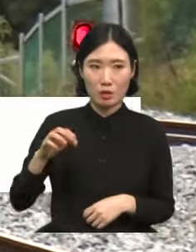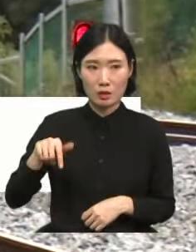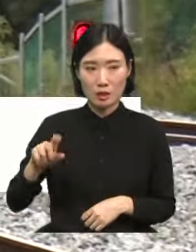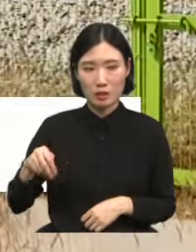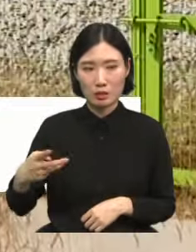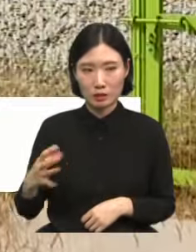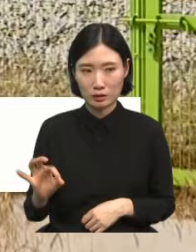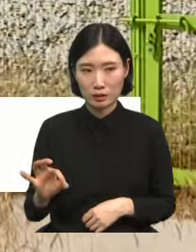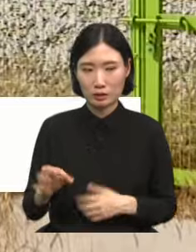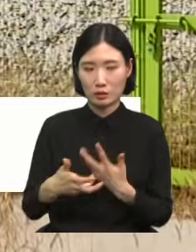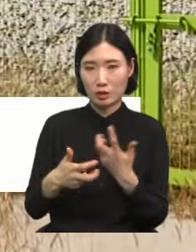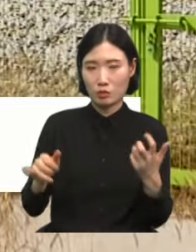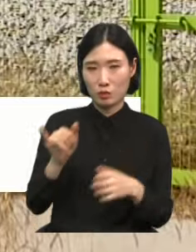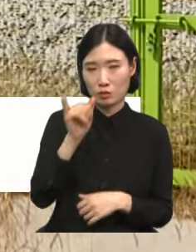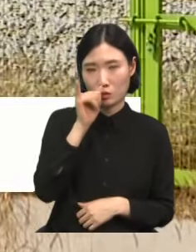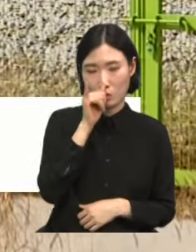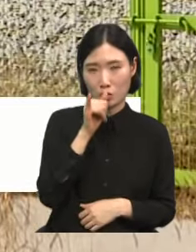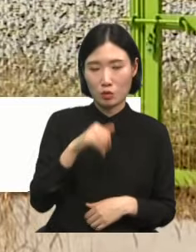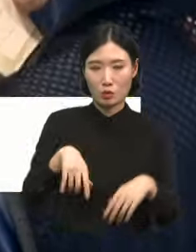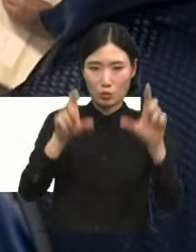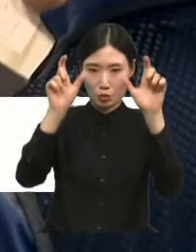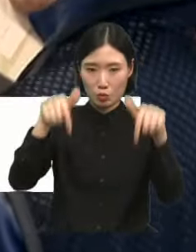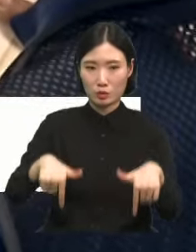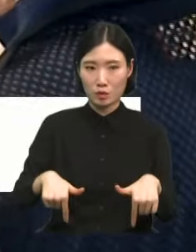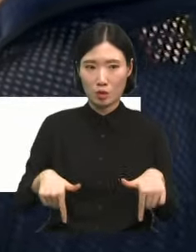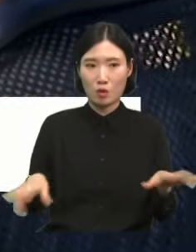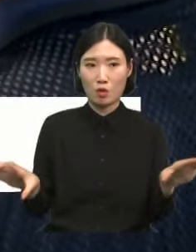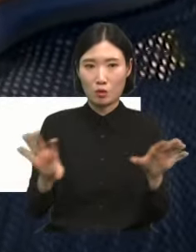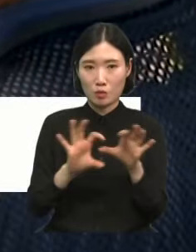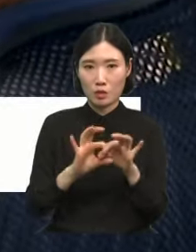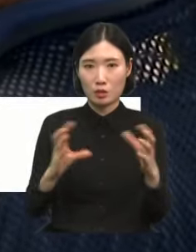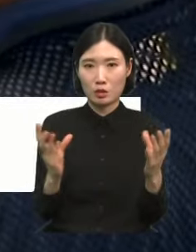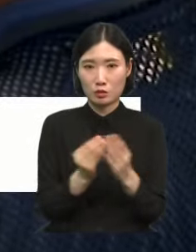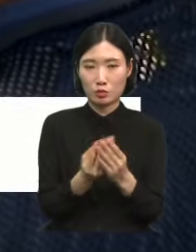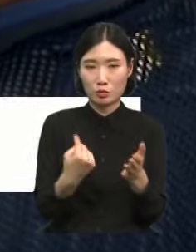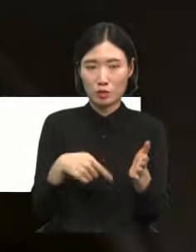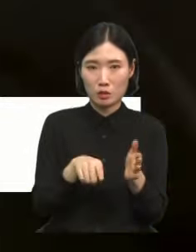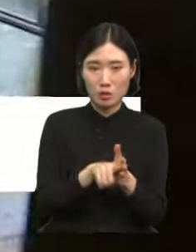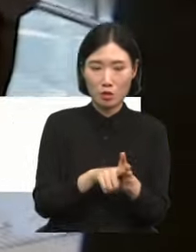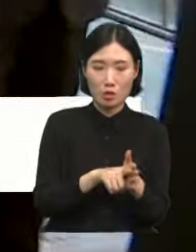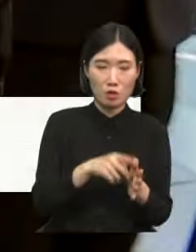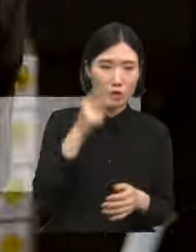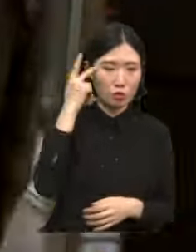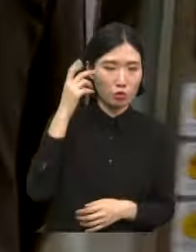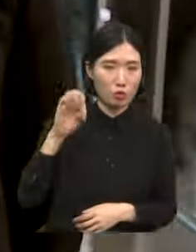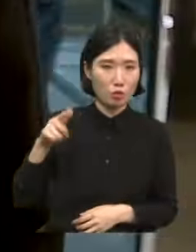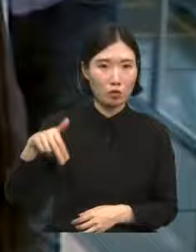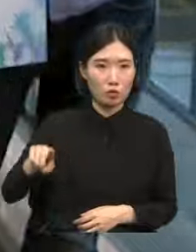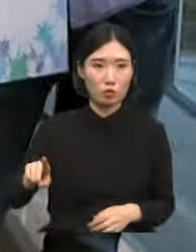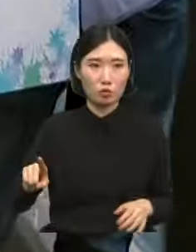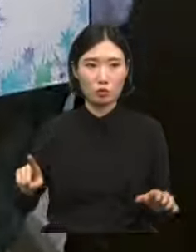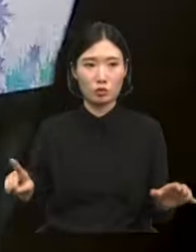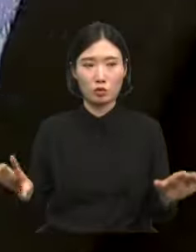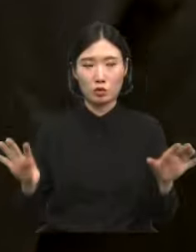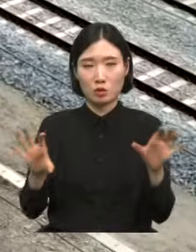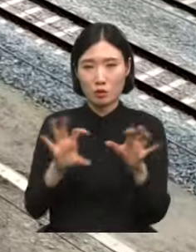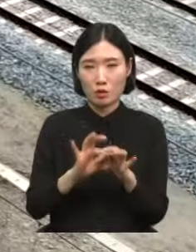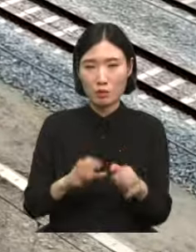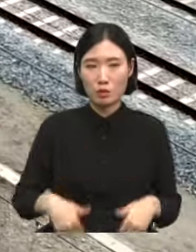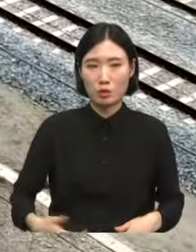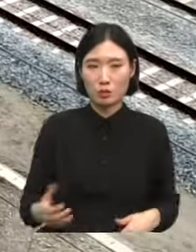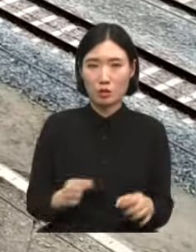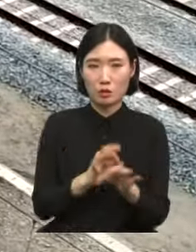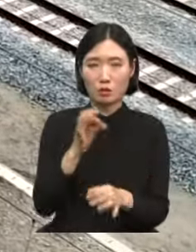강릉 구간으로 나누어져 있어 동서측의 완성을 위해서도 여주 원주 구간의 연결은 꼭 필요했지만 경제성이